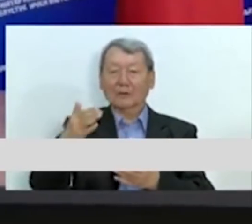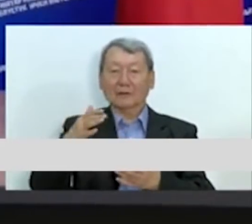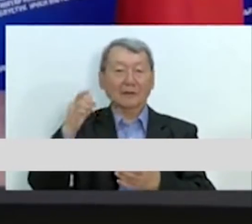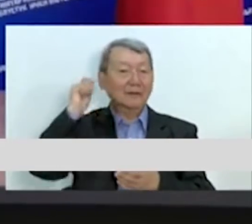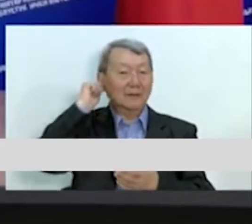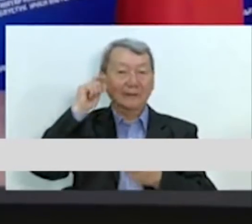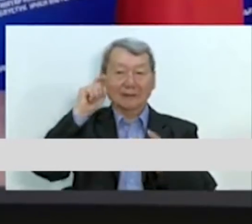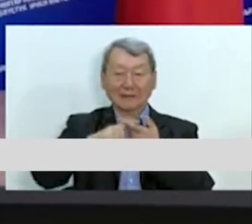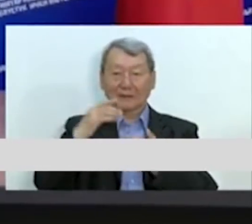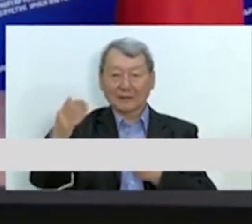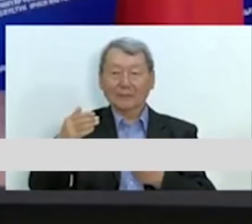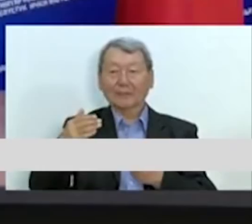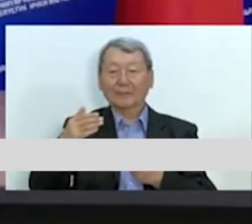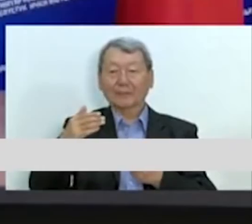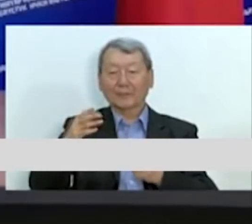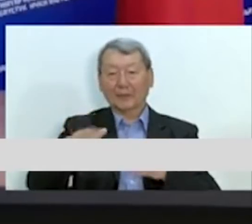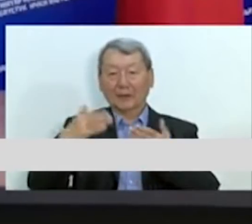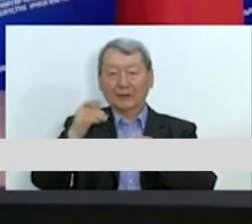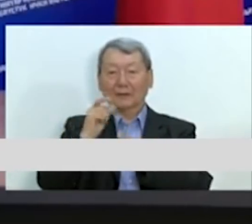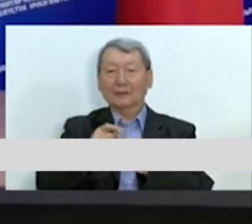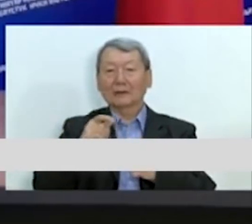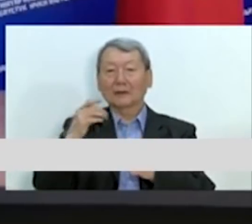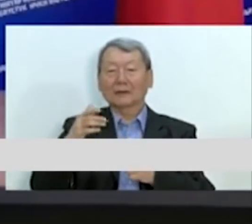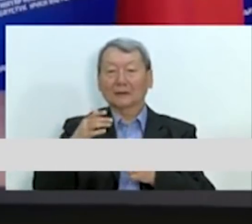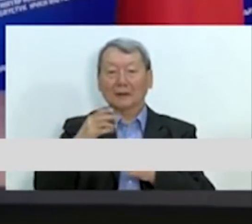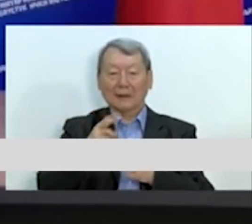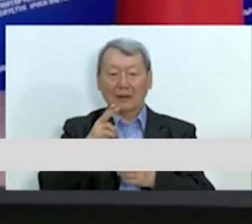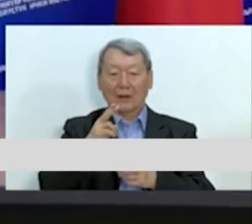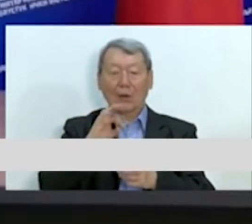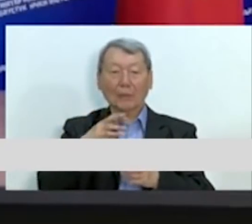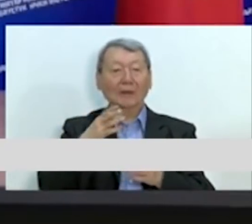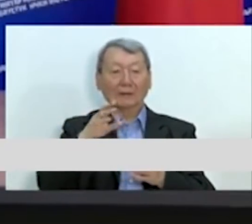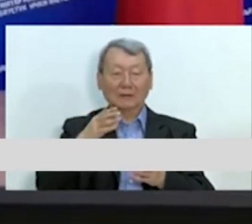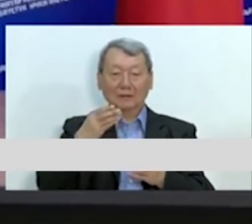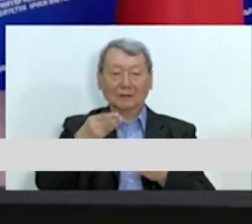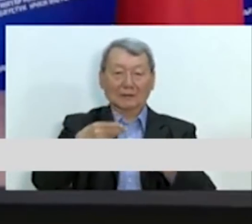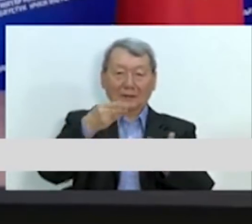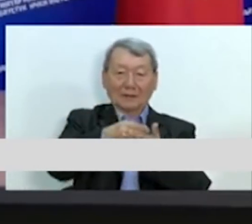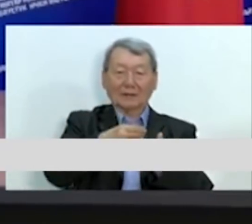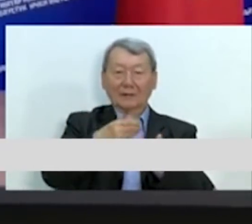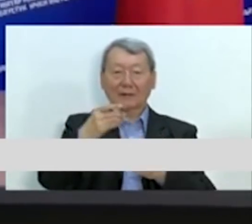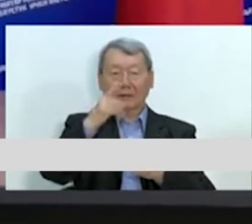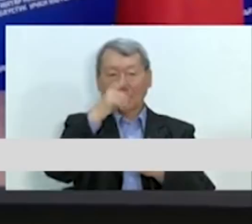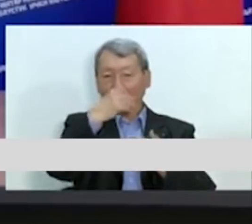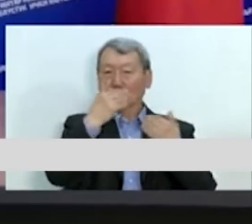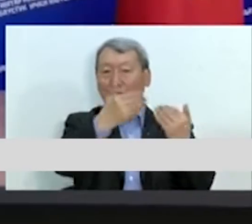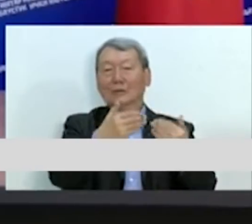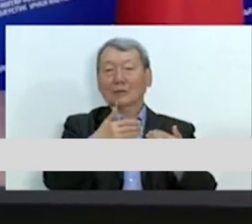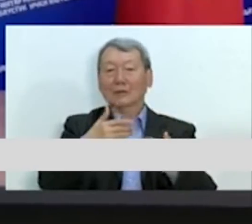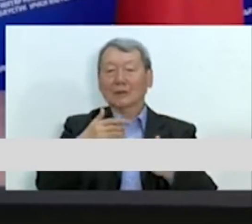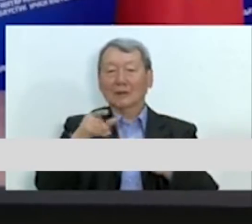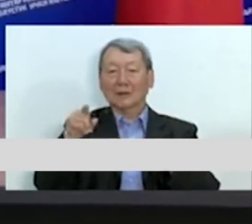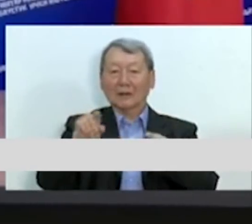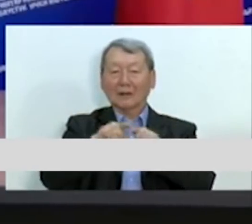жаш доктурларга жеткизип коеюн деген сөз, компенсация да албайм деген бул ушул өз элин сүйгөндүгү. Алыкул